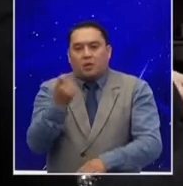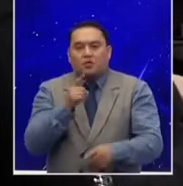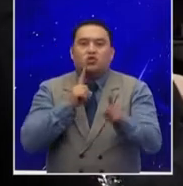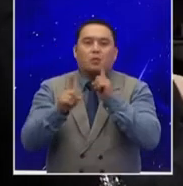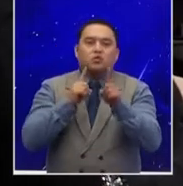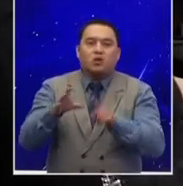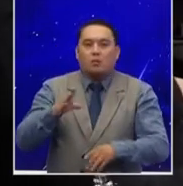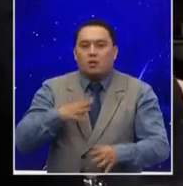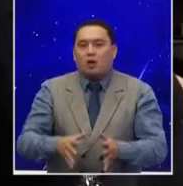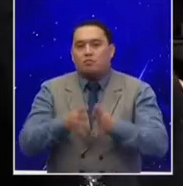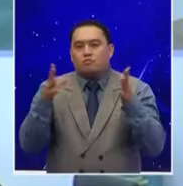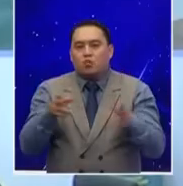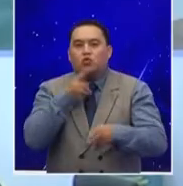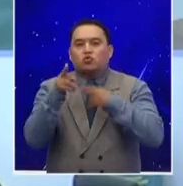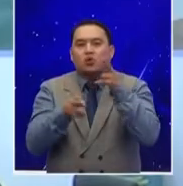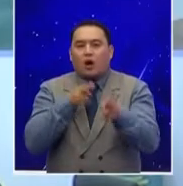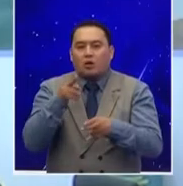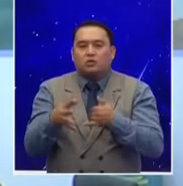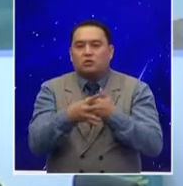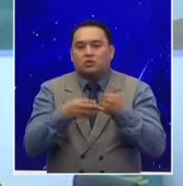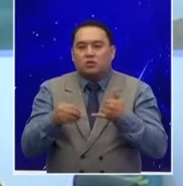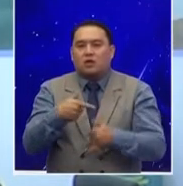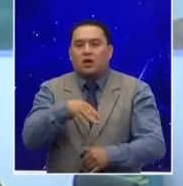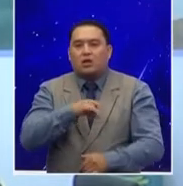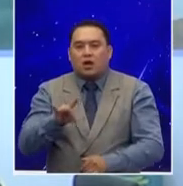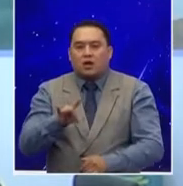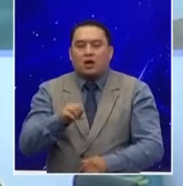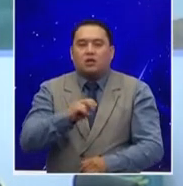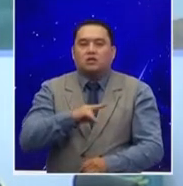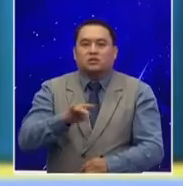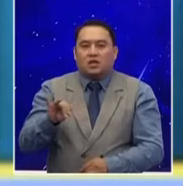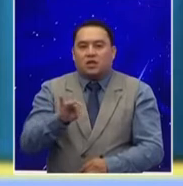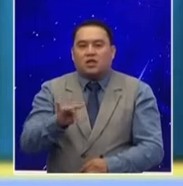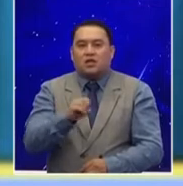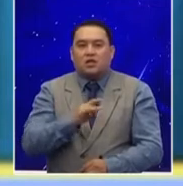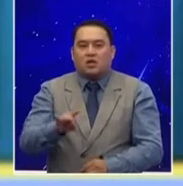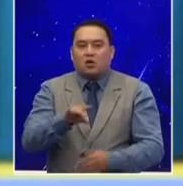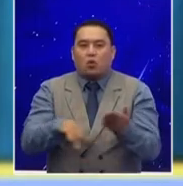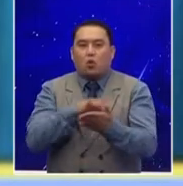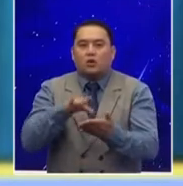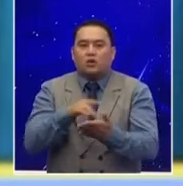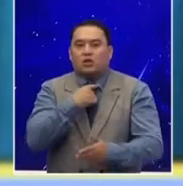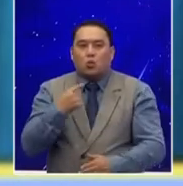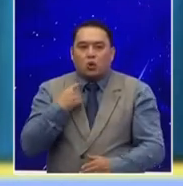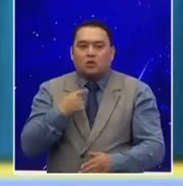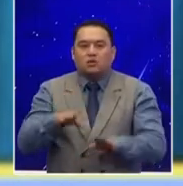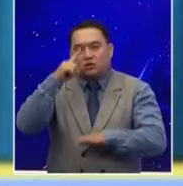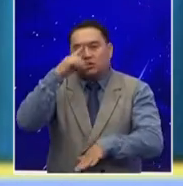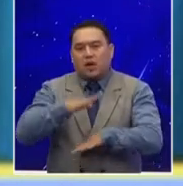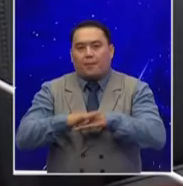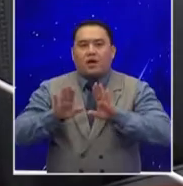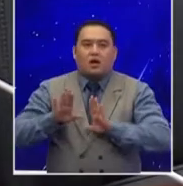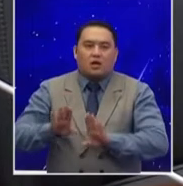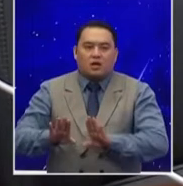селекторном совещании, большая часть жалоб поступает касательно Талгарского, Карасайского, Илийского районов и города Талдыкурган. Заместитель акима